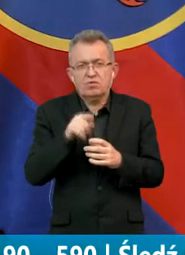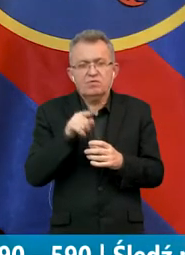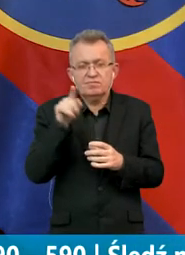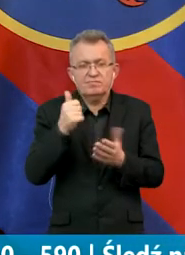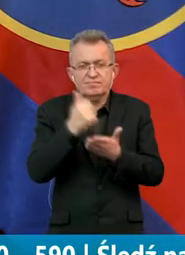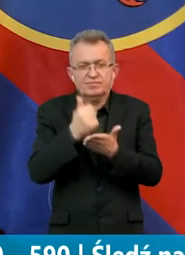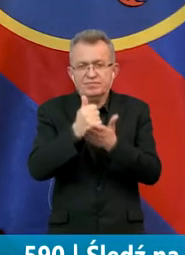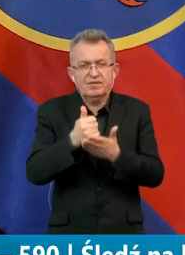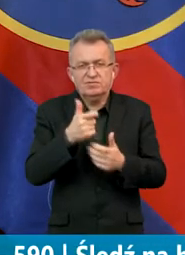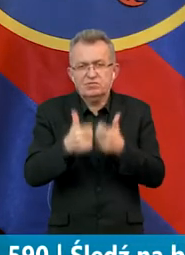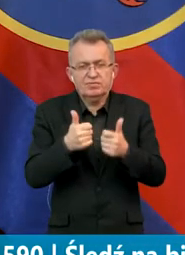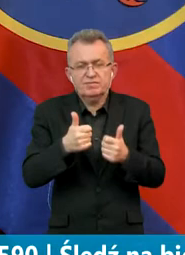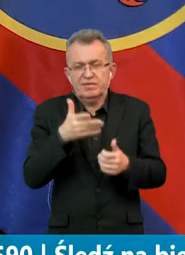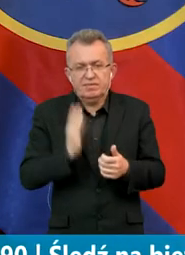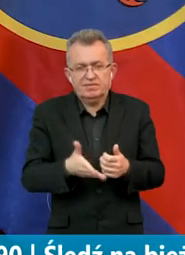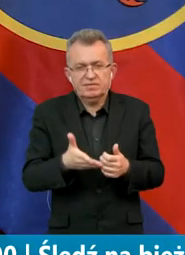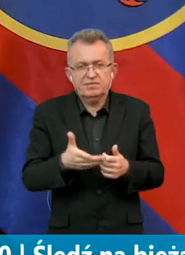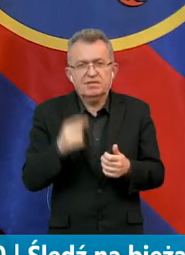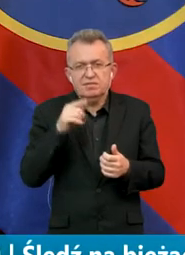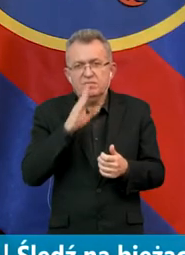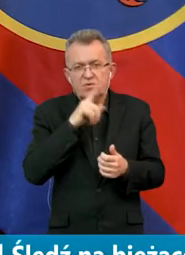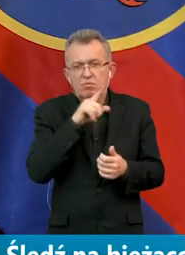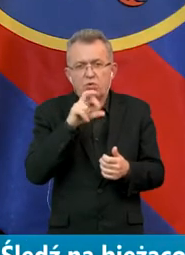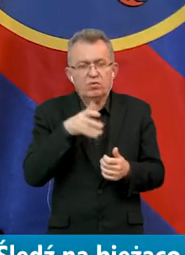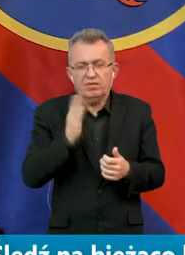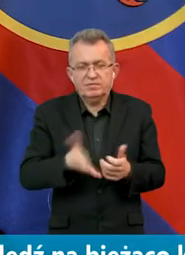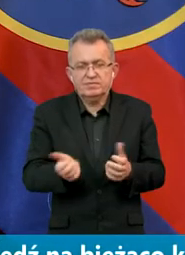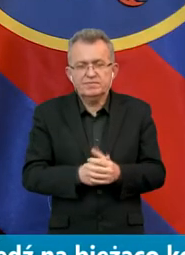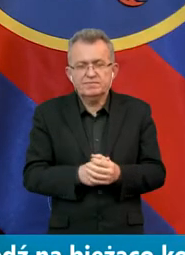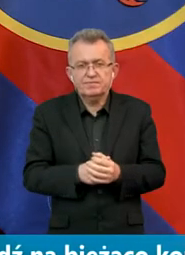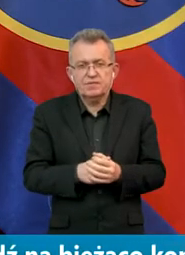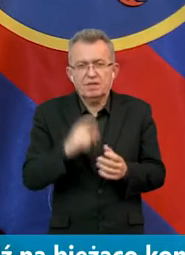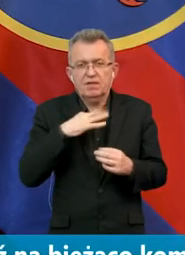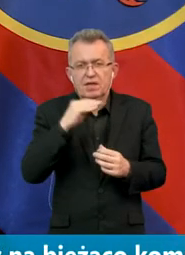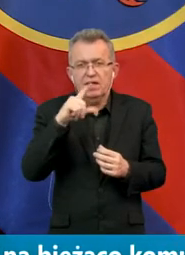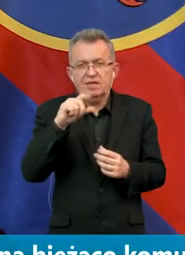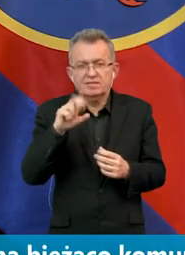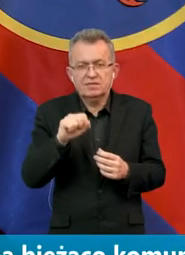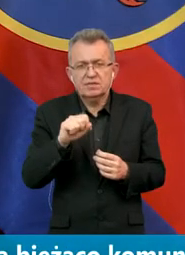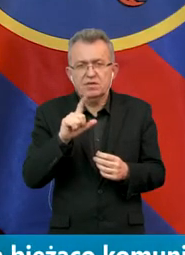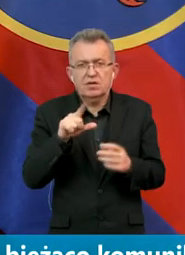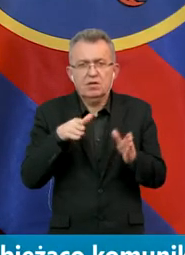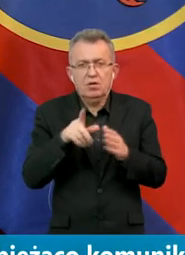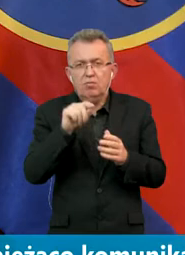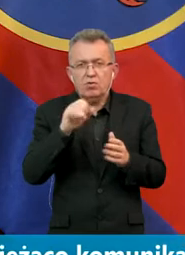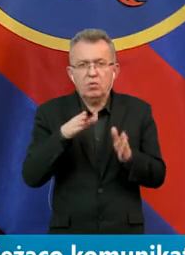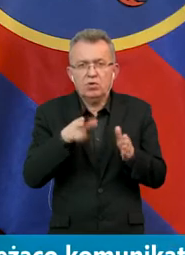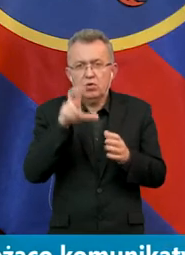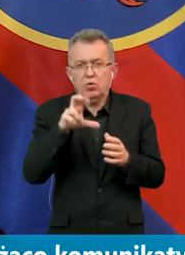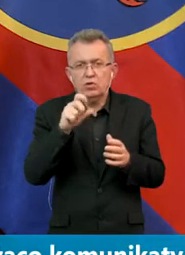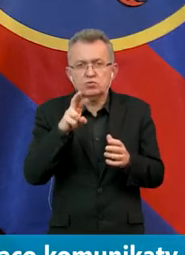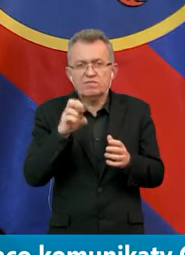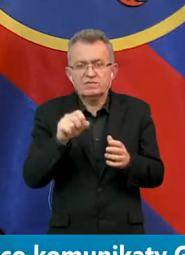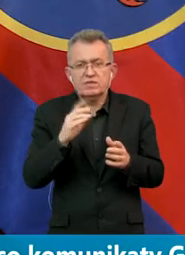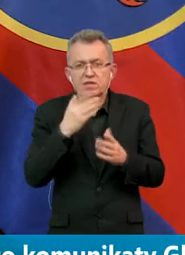stacje nie będą pojawiały i chyba niestety tak będzie również w Podjuchach. Pani Eliza, odnośnie potoku przy ulicy Chorzowskiej, proszę